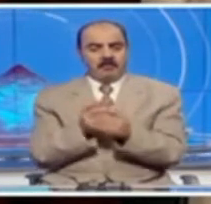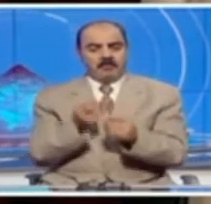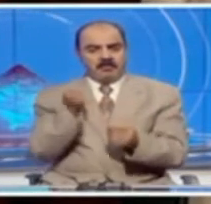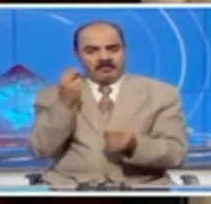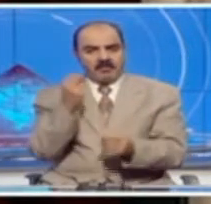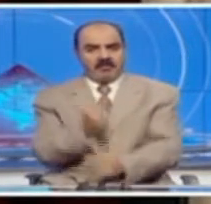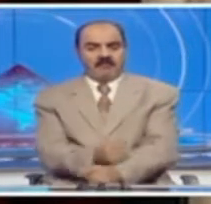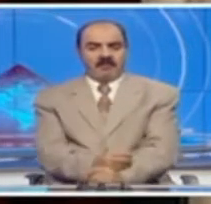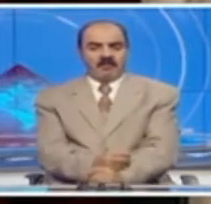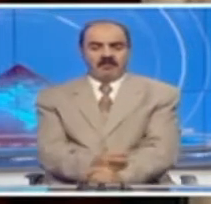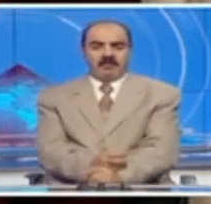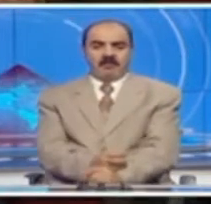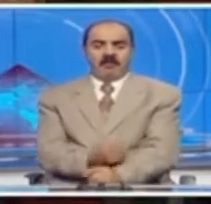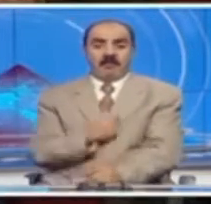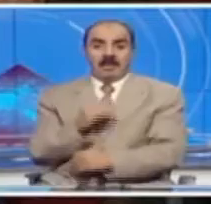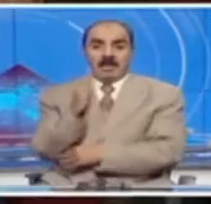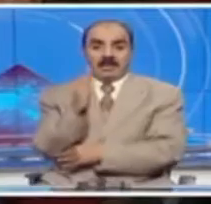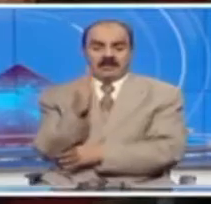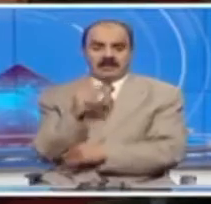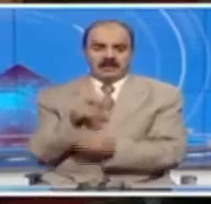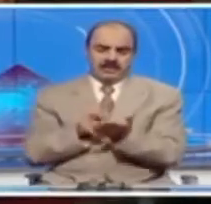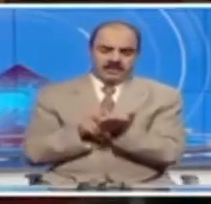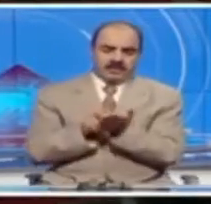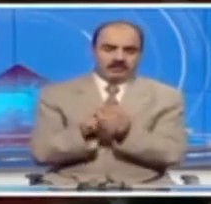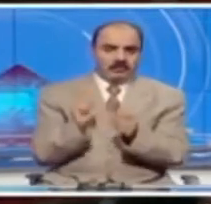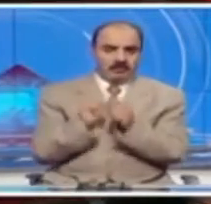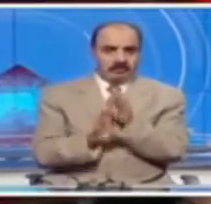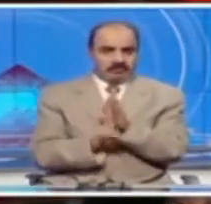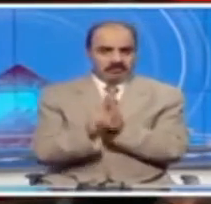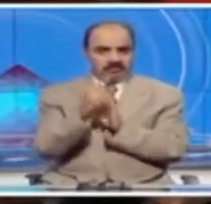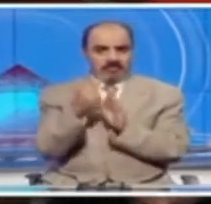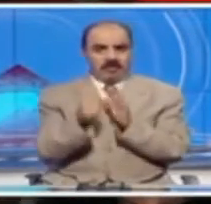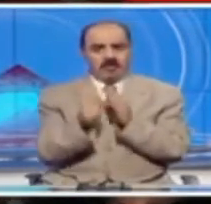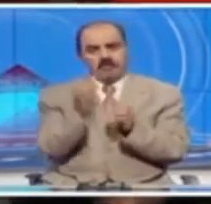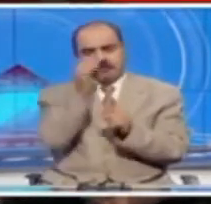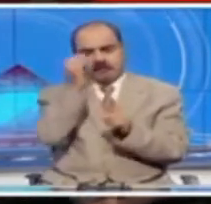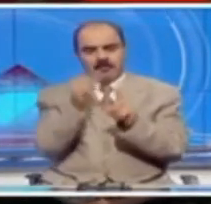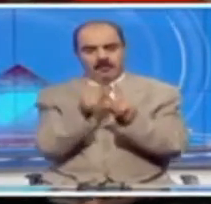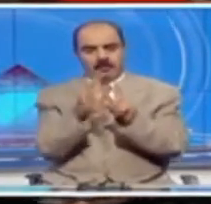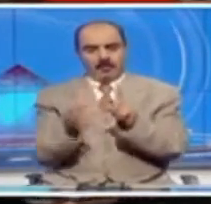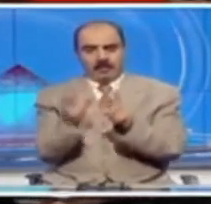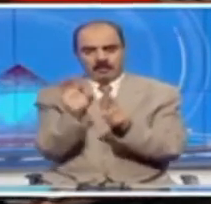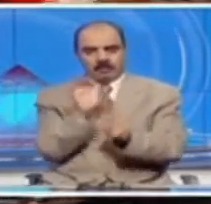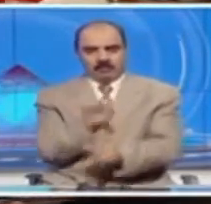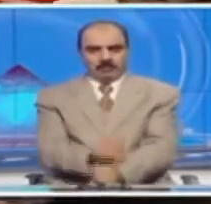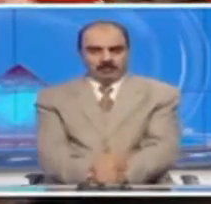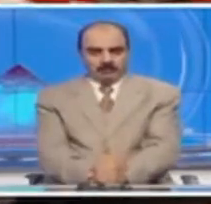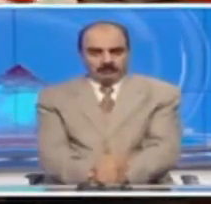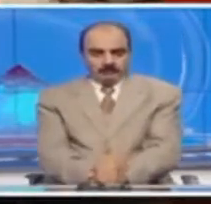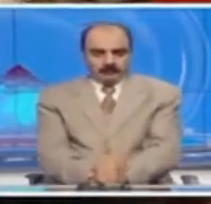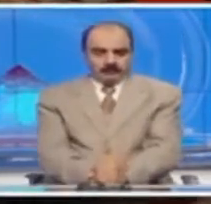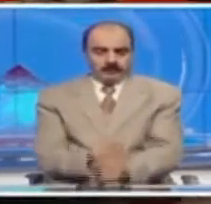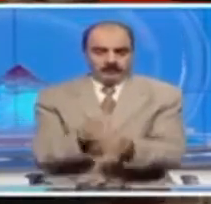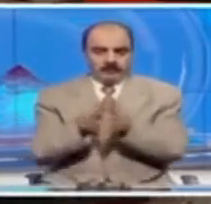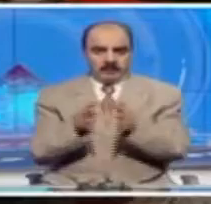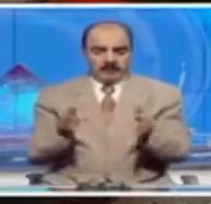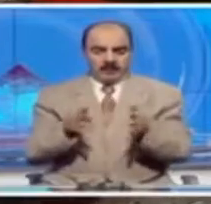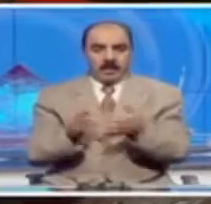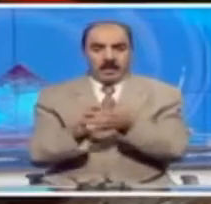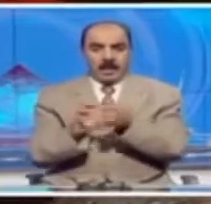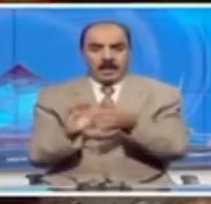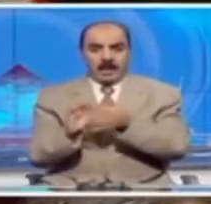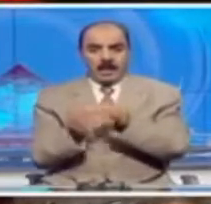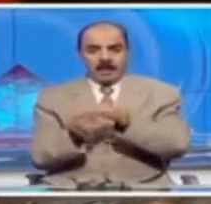والثقافة ركيزة أساسية للتنمية، منها على سبيل المثال الحصر التوسع في إنشاء